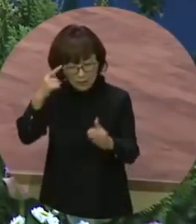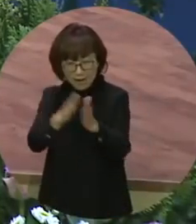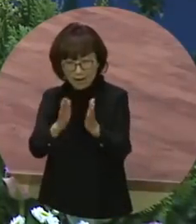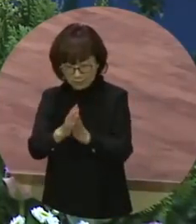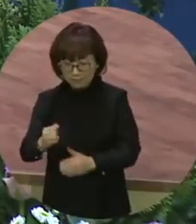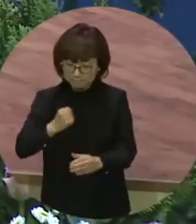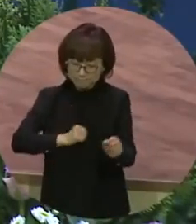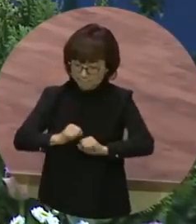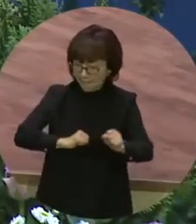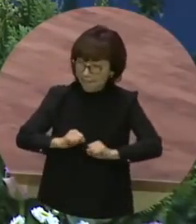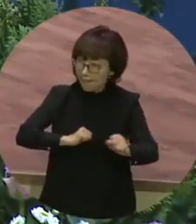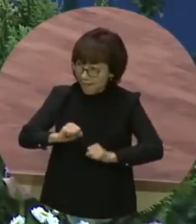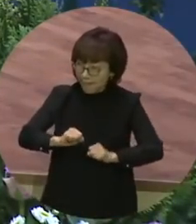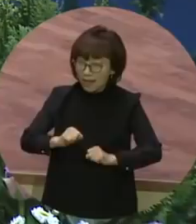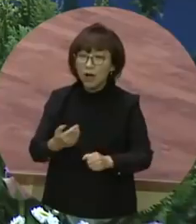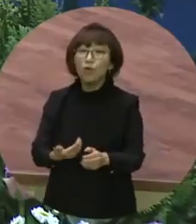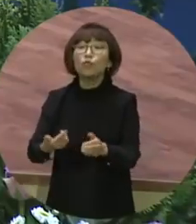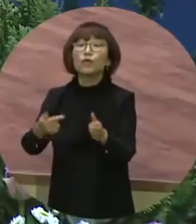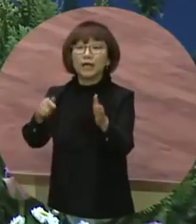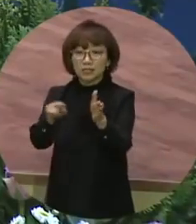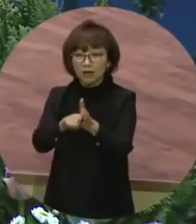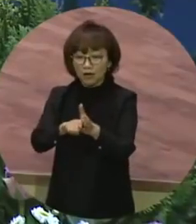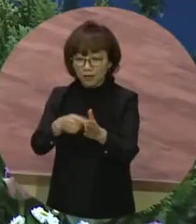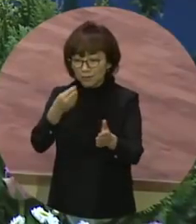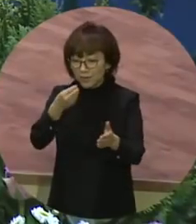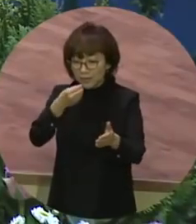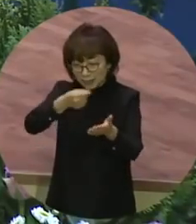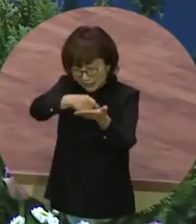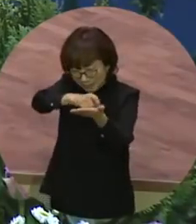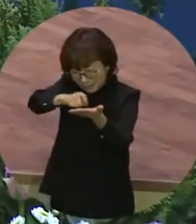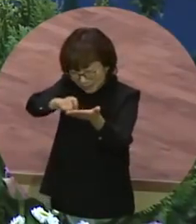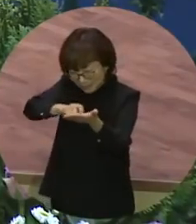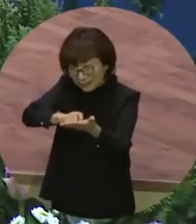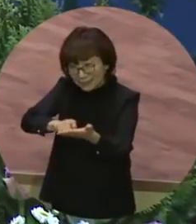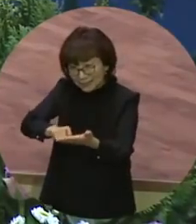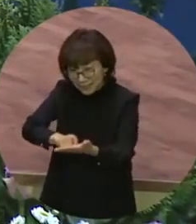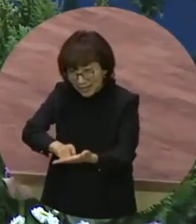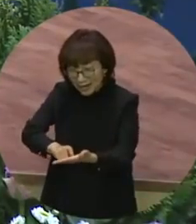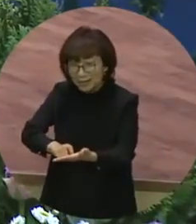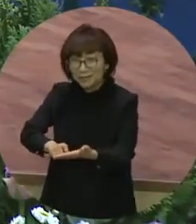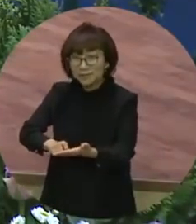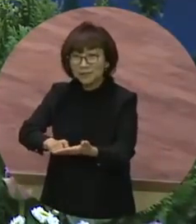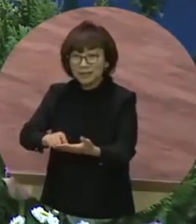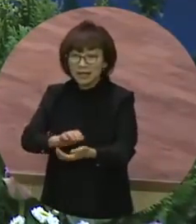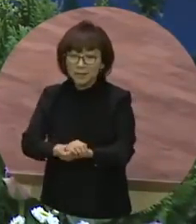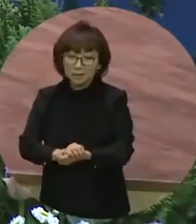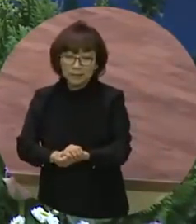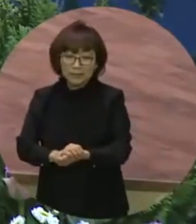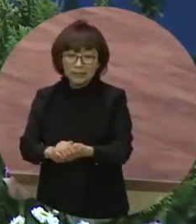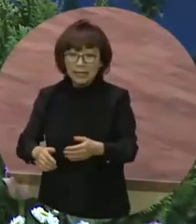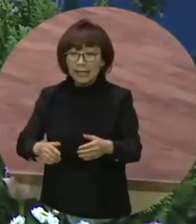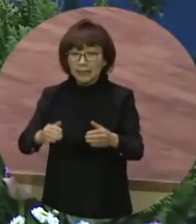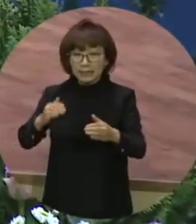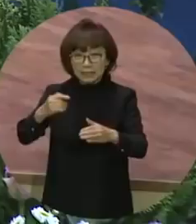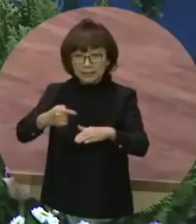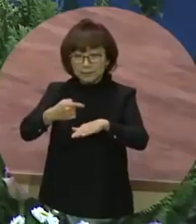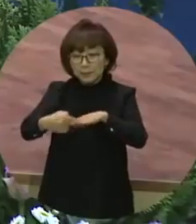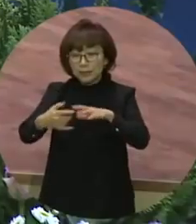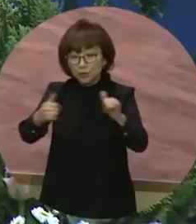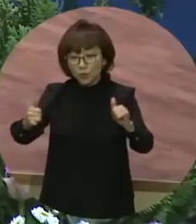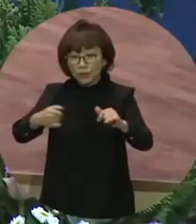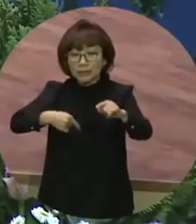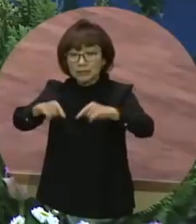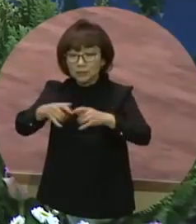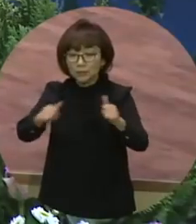이때 독립선언서 작성하고 3.1 운동을 일으켰던 민족 지도자